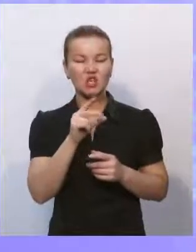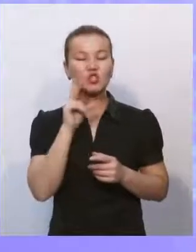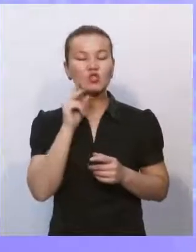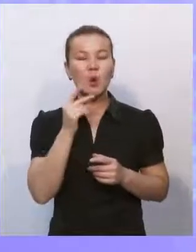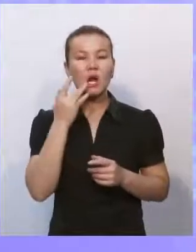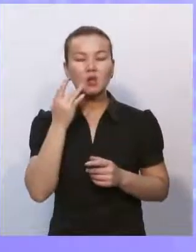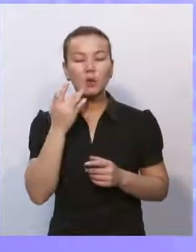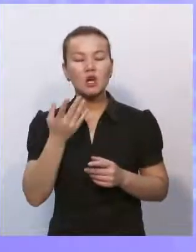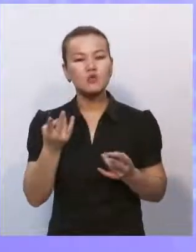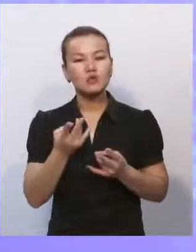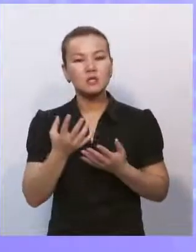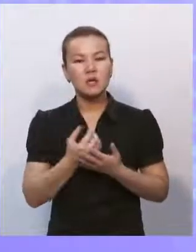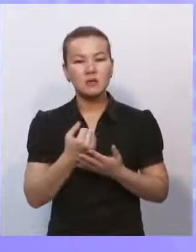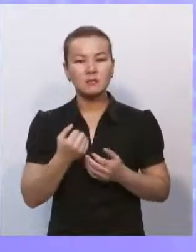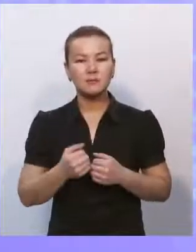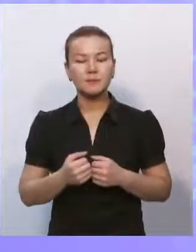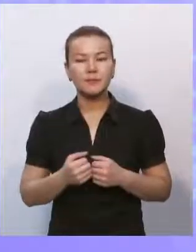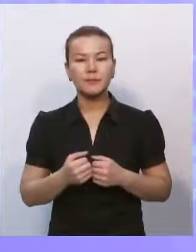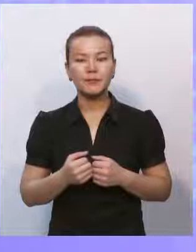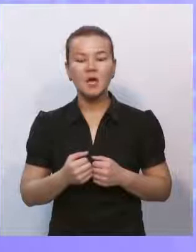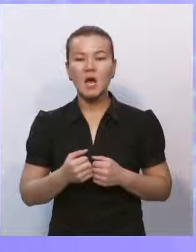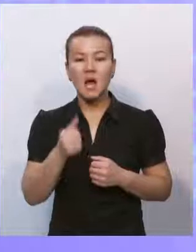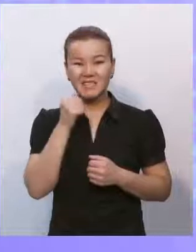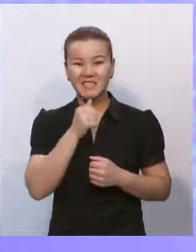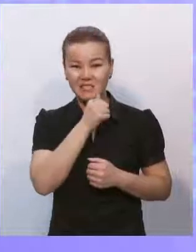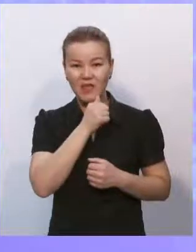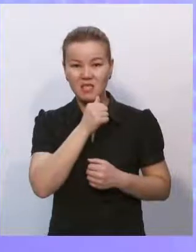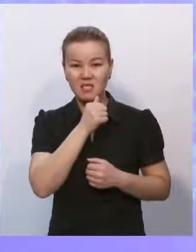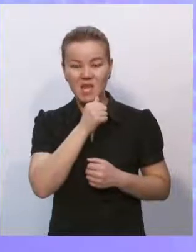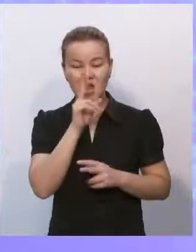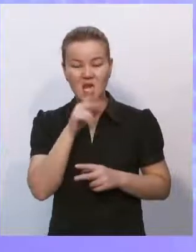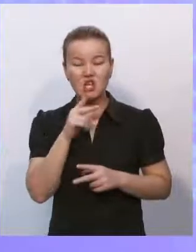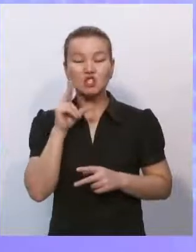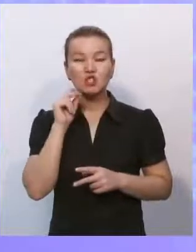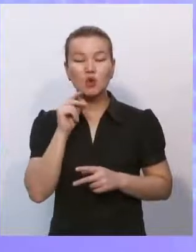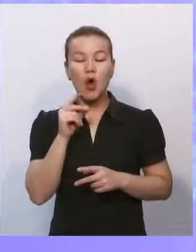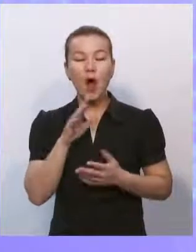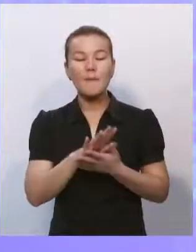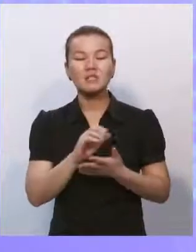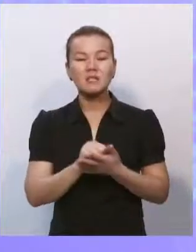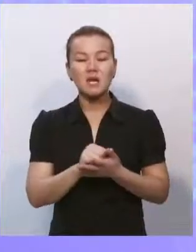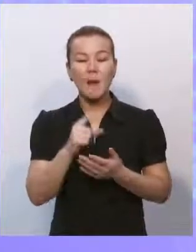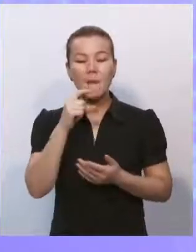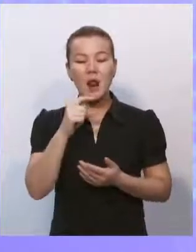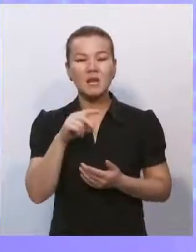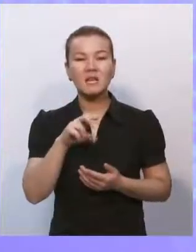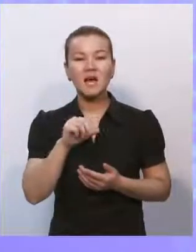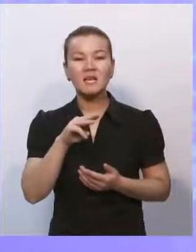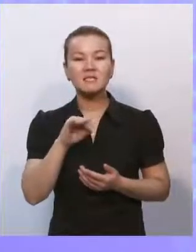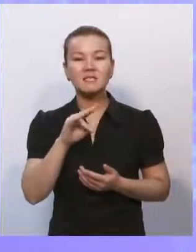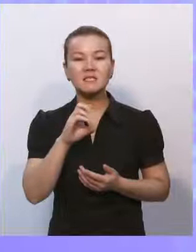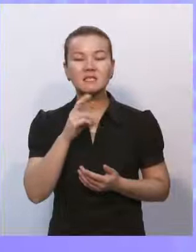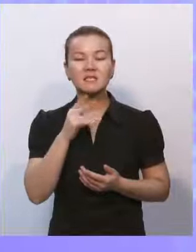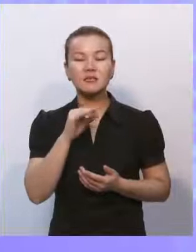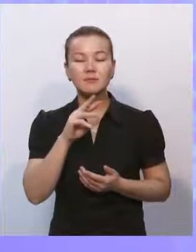надо найти неизвестное число обозначают маленькими латинскими